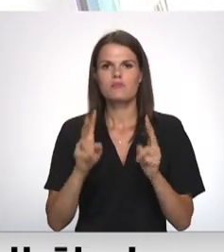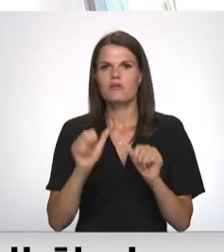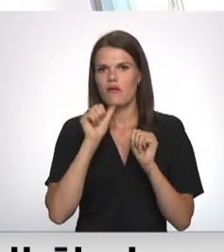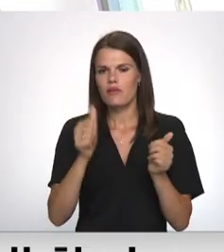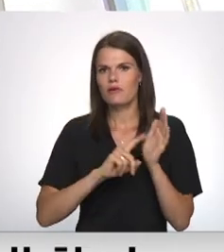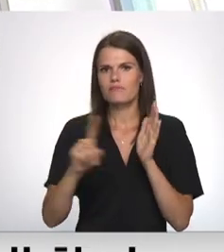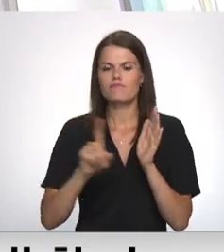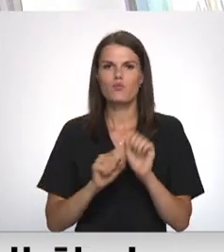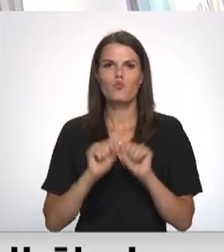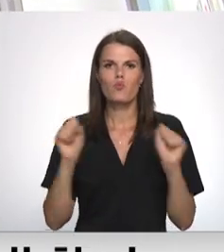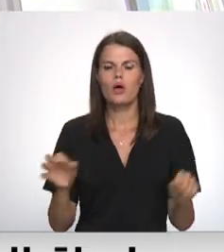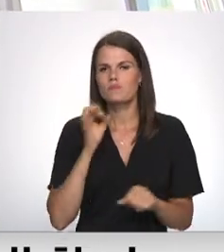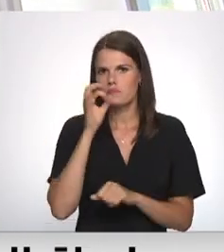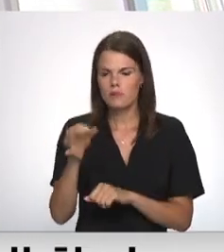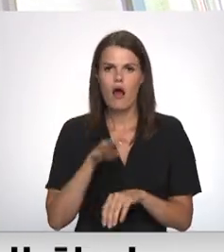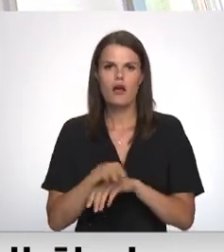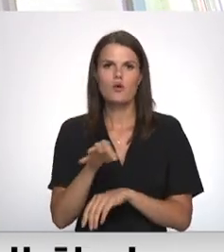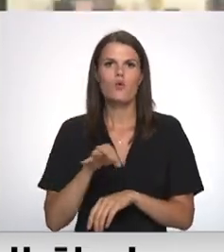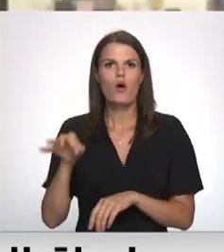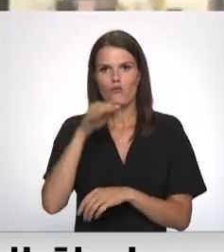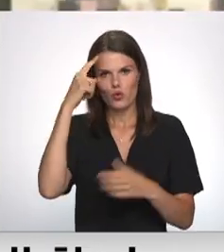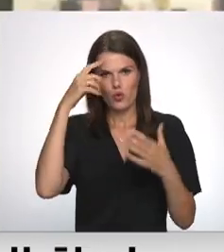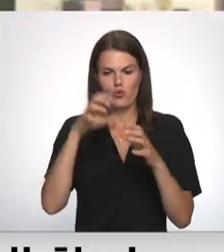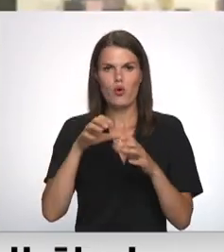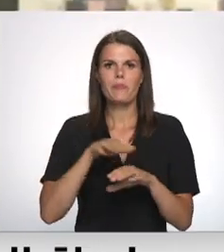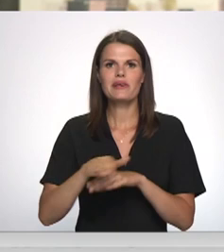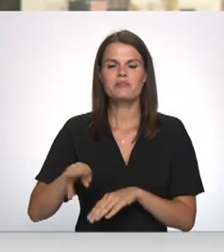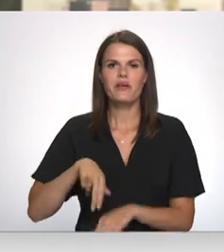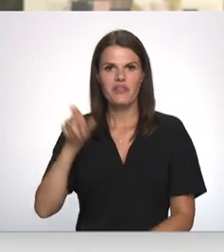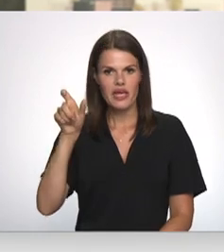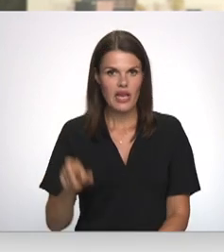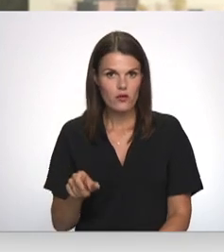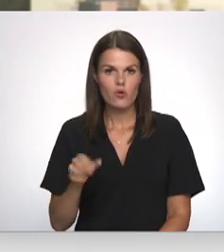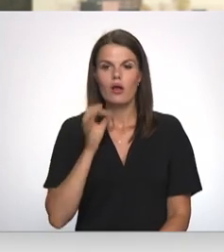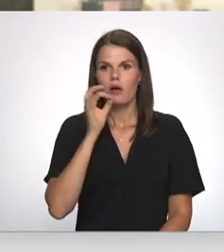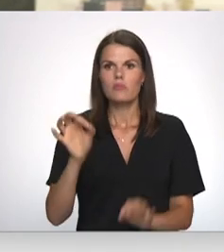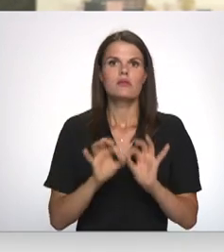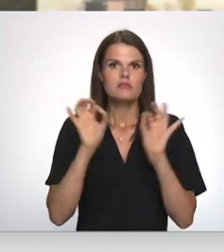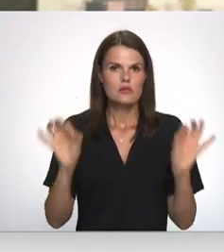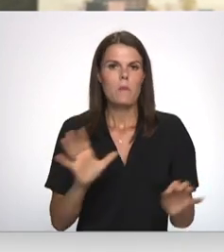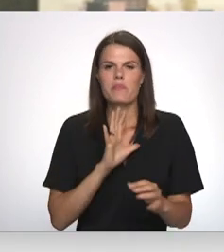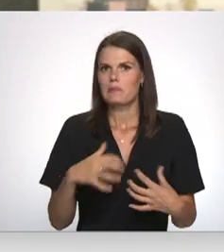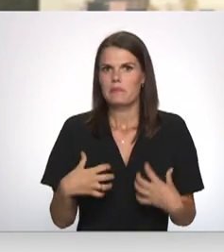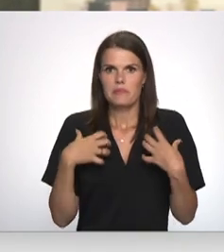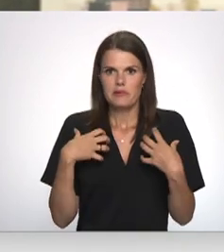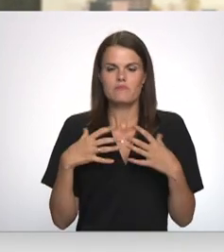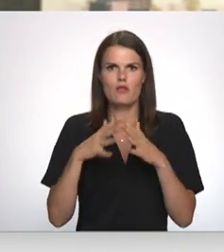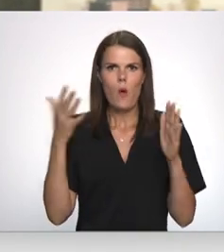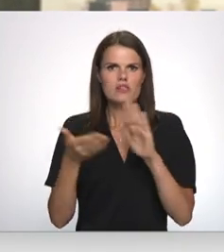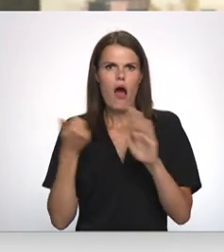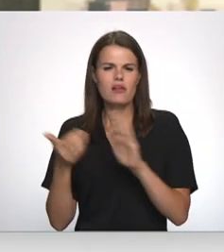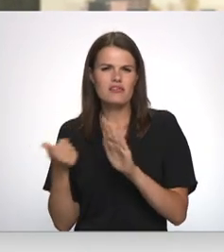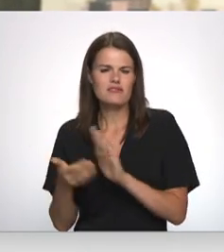saka Aizkrauklas novada domas izpilddirektors. Sākums bija dramatisks. Manuprāt, vairāk bija atceltie reisi